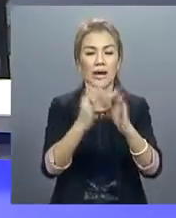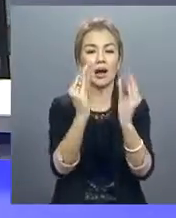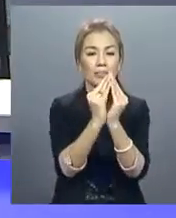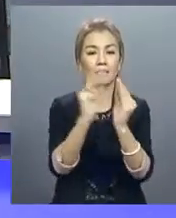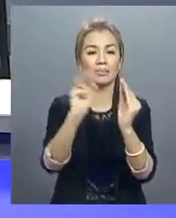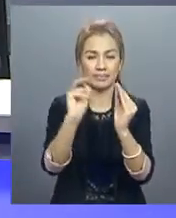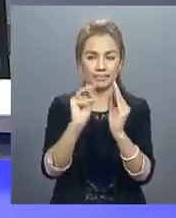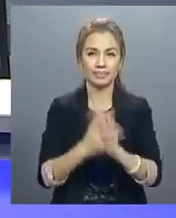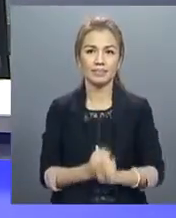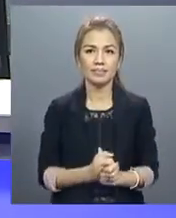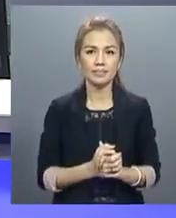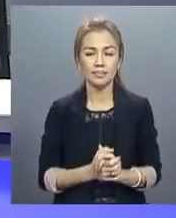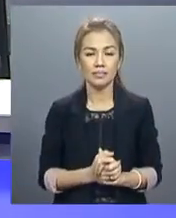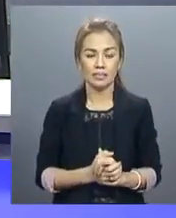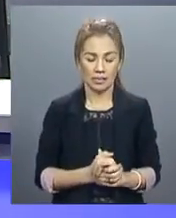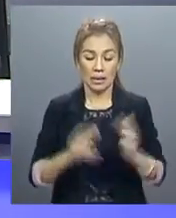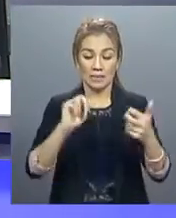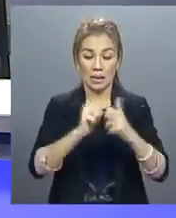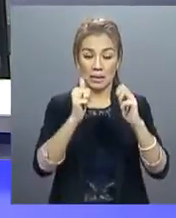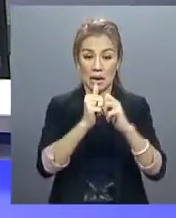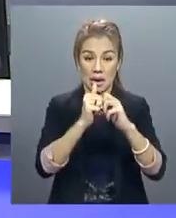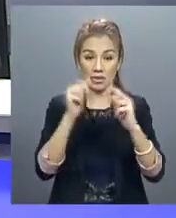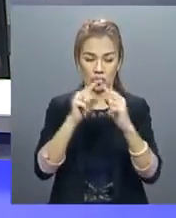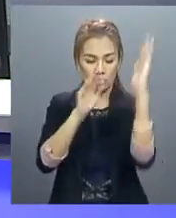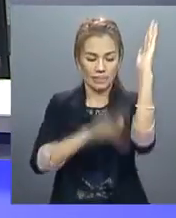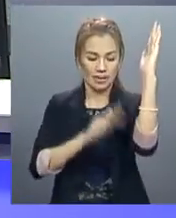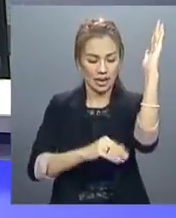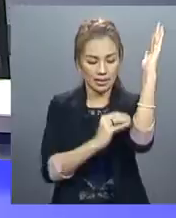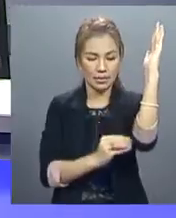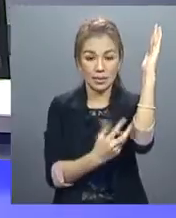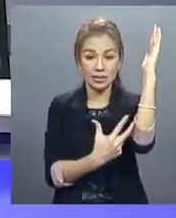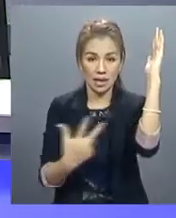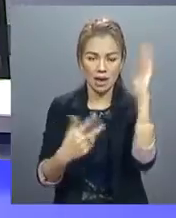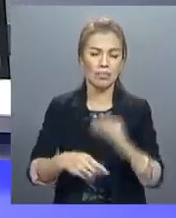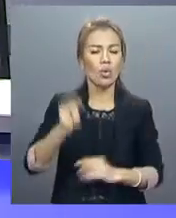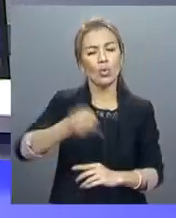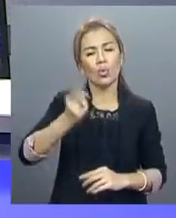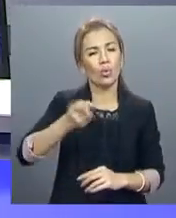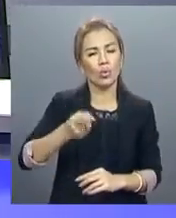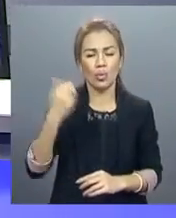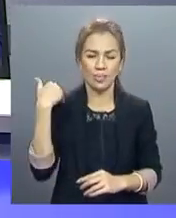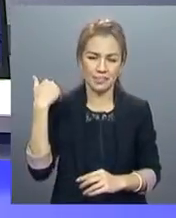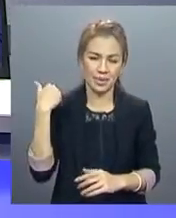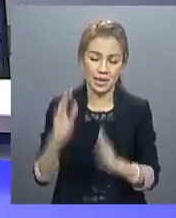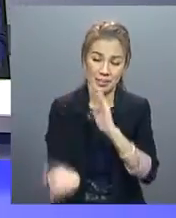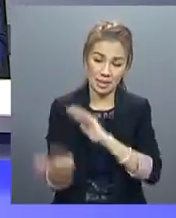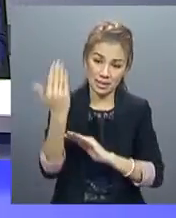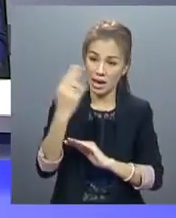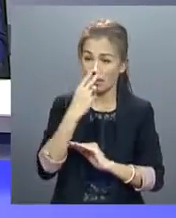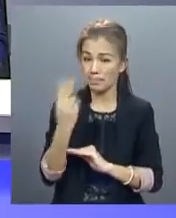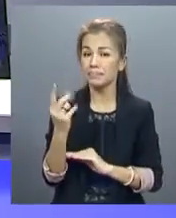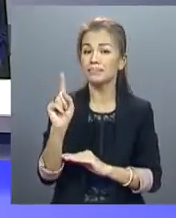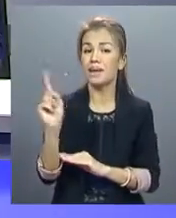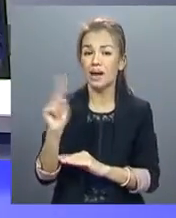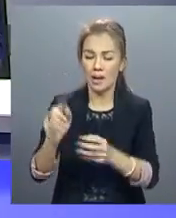ที่นี่นะครับมีความคืบหน้าเหตุก่อความไม่สงบในพื้นที่3จังหวัดชายแดนภาคใต้นะครับก็ยังคงเกิดขึ้นต่อเนื่องครับล่าสุดช่วงเช้าที่ผ่านมาได้